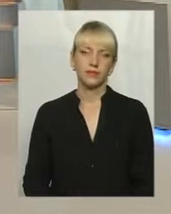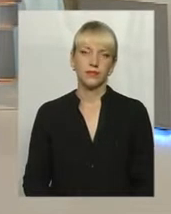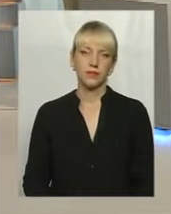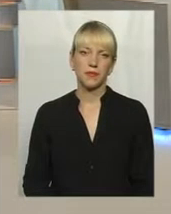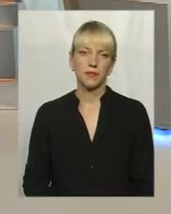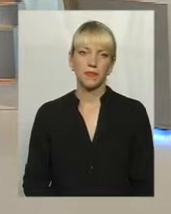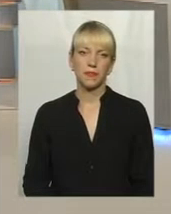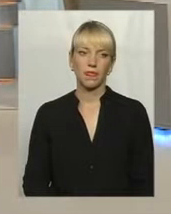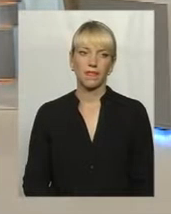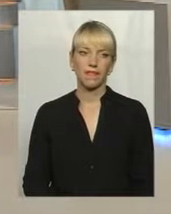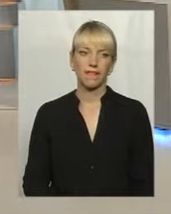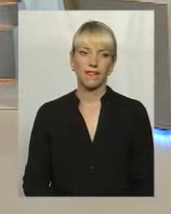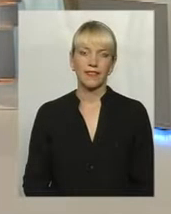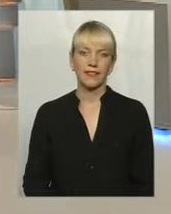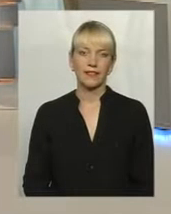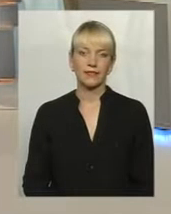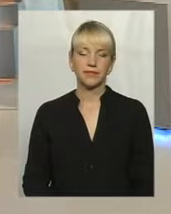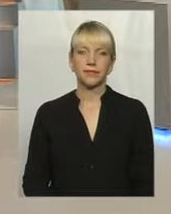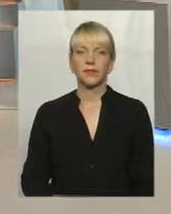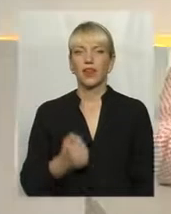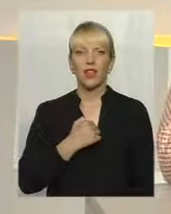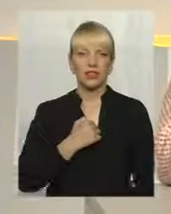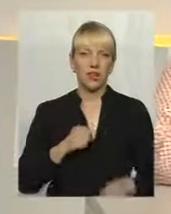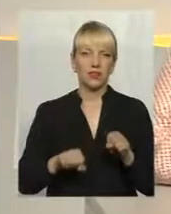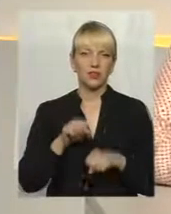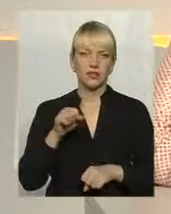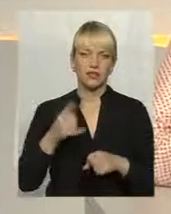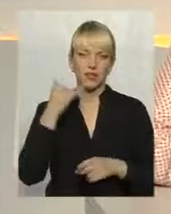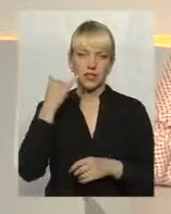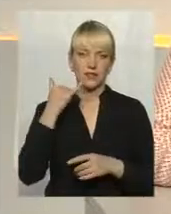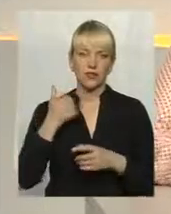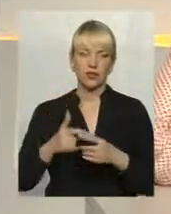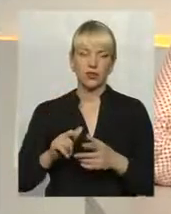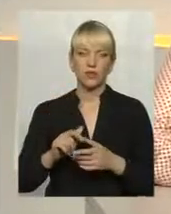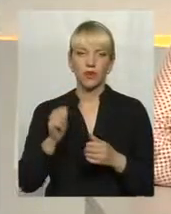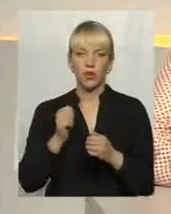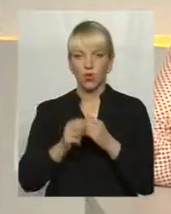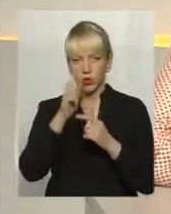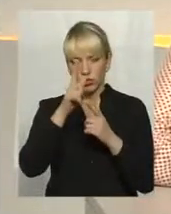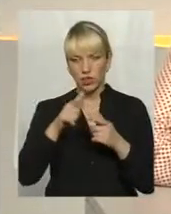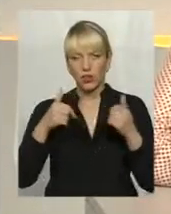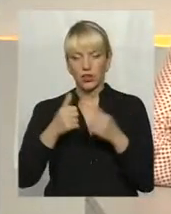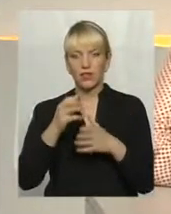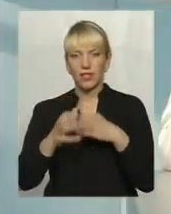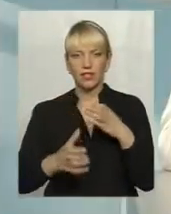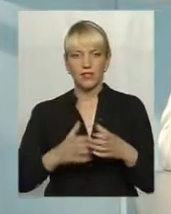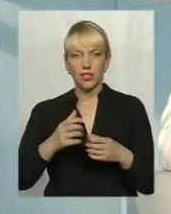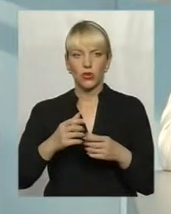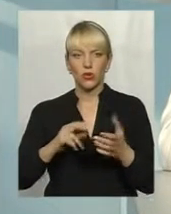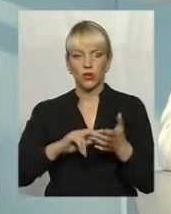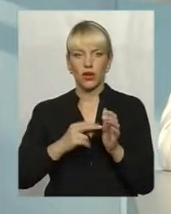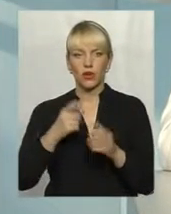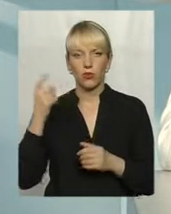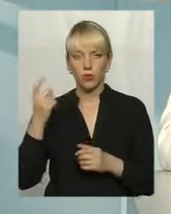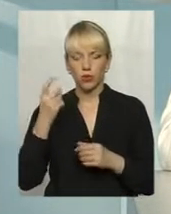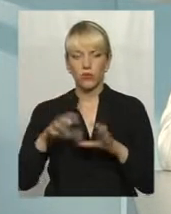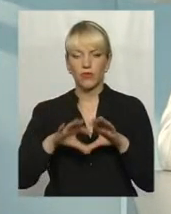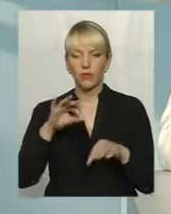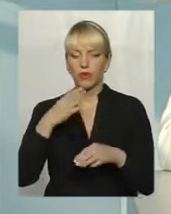На жаль. На жаль, тоді продовжуємо розмову з приводу... Кожна країна в світовій економіці вибирає свою конкурентну